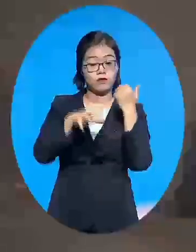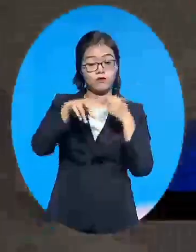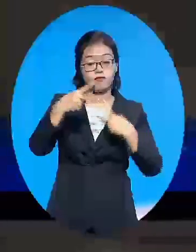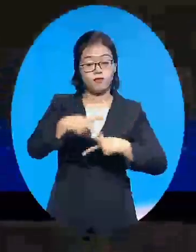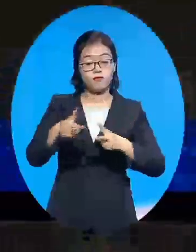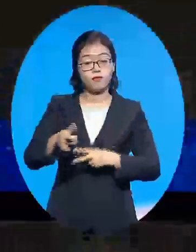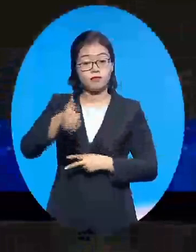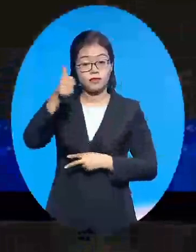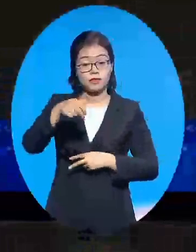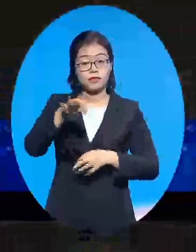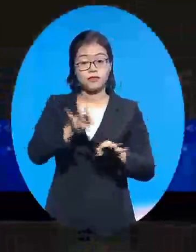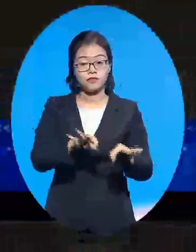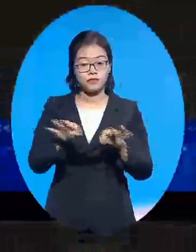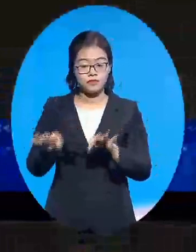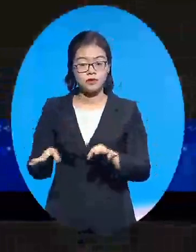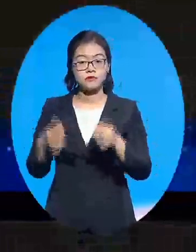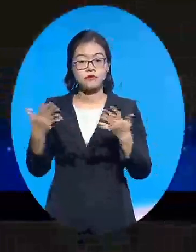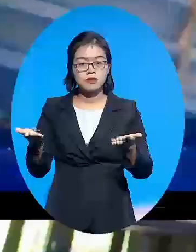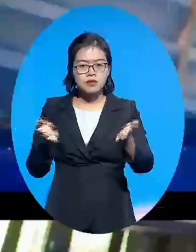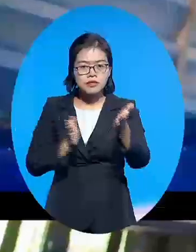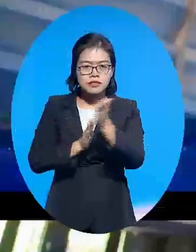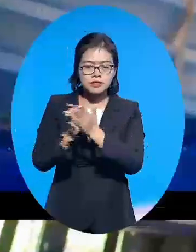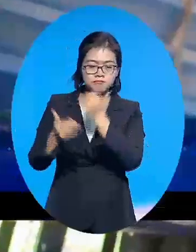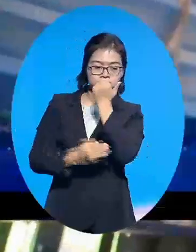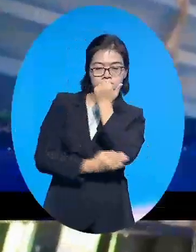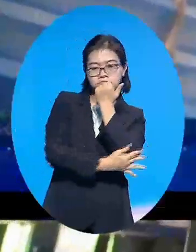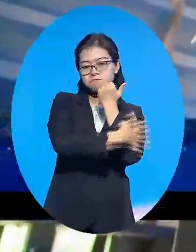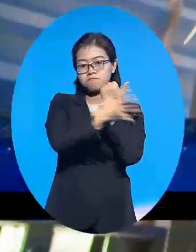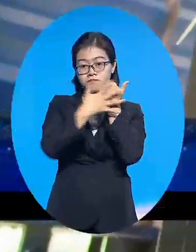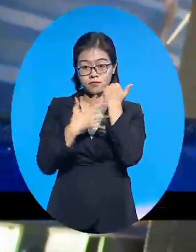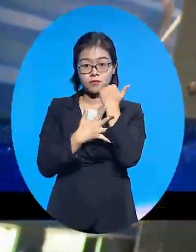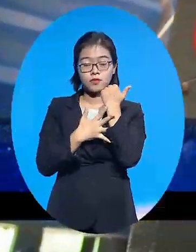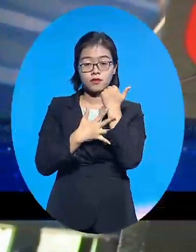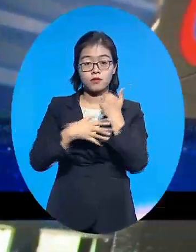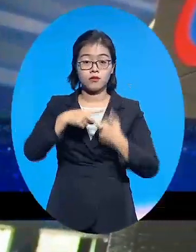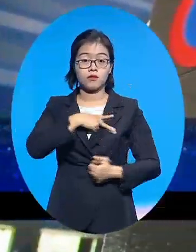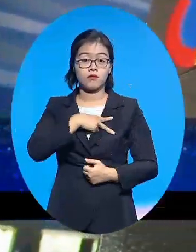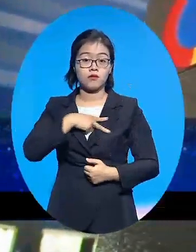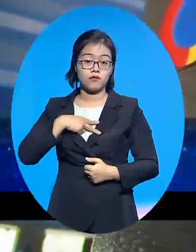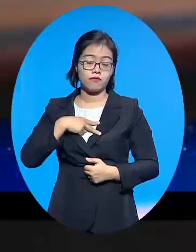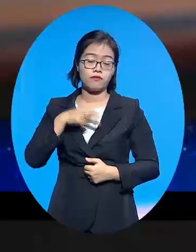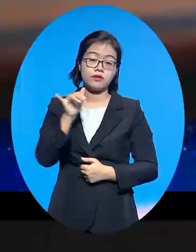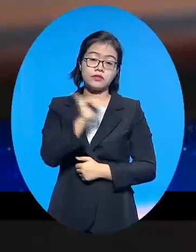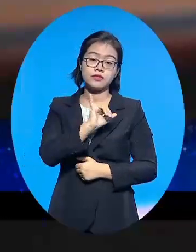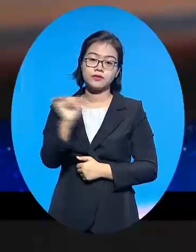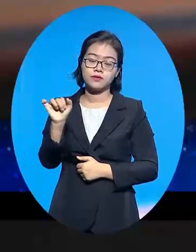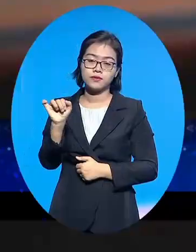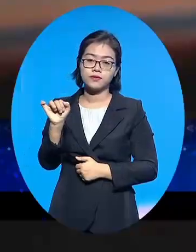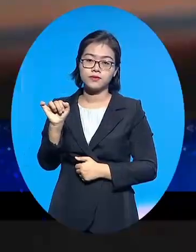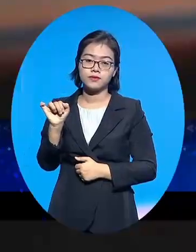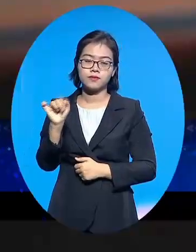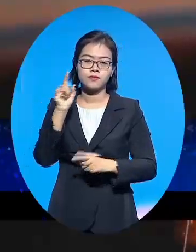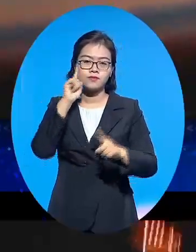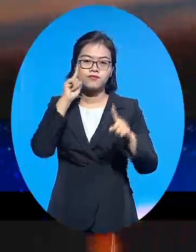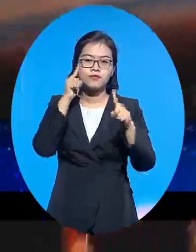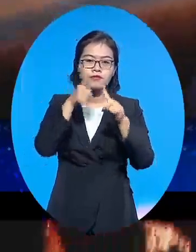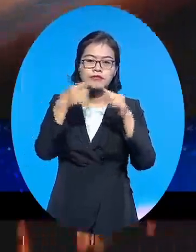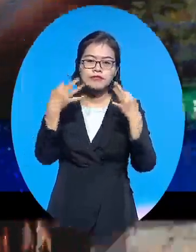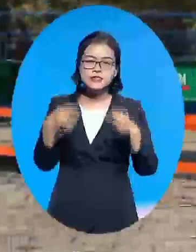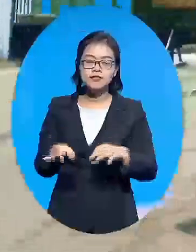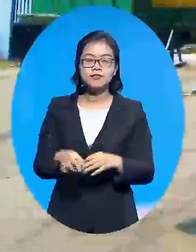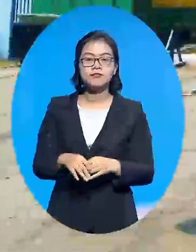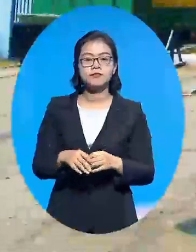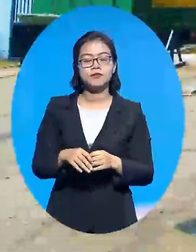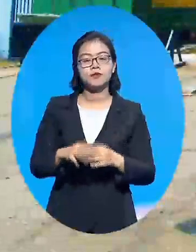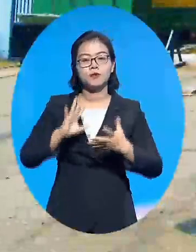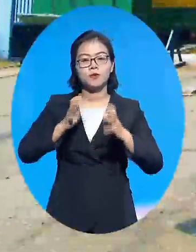ngay công ty đã xây dựng mạng lưới phân phối trên toàn quốc với hơn 600 nhân viên hướng đến thương hiệu Tân Thanh Container tạo lập uy tín